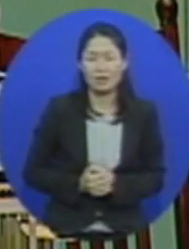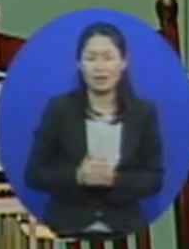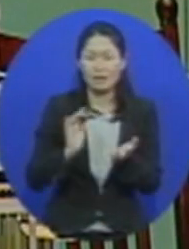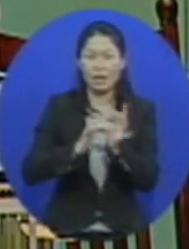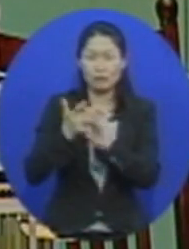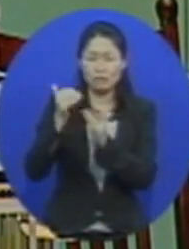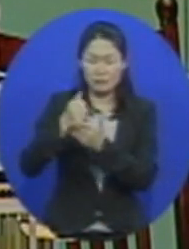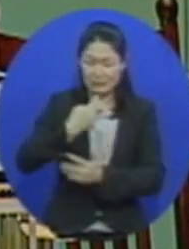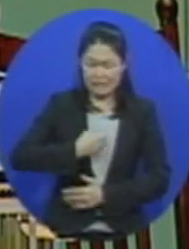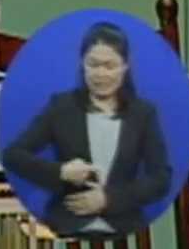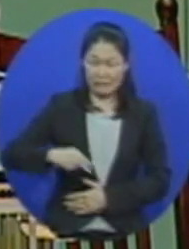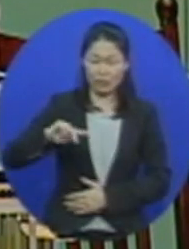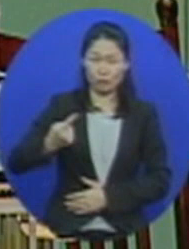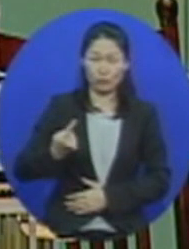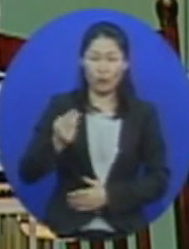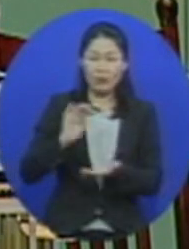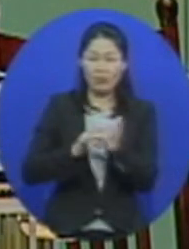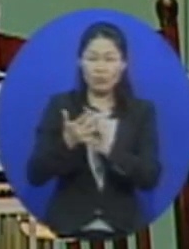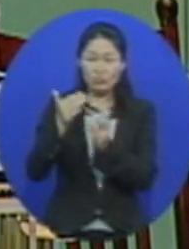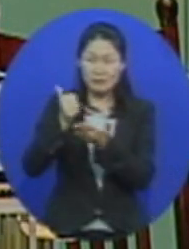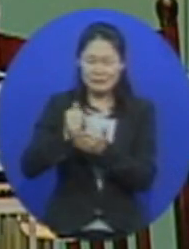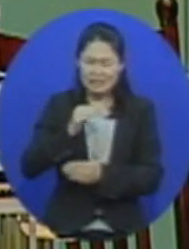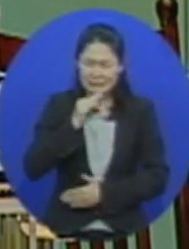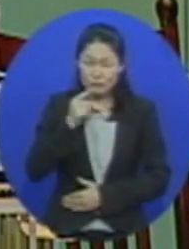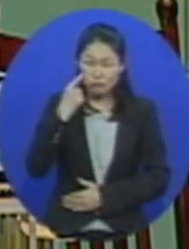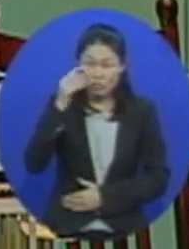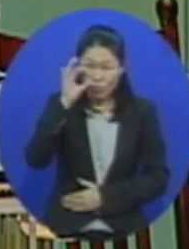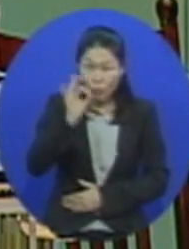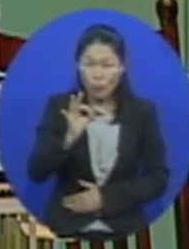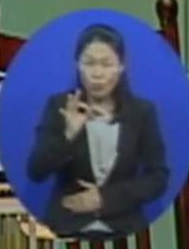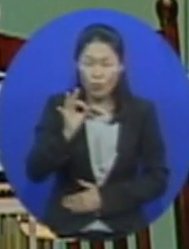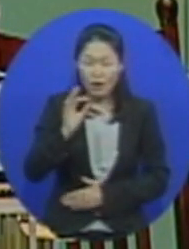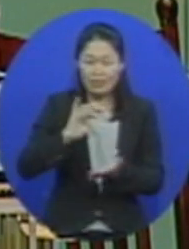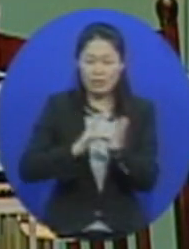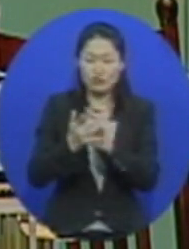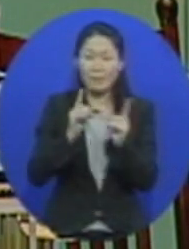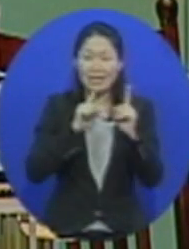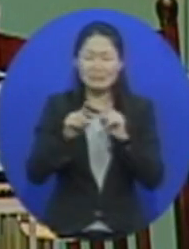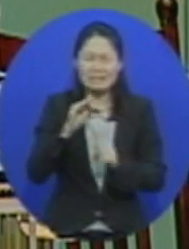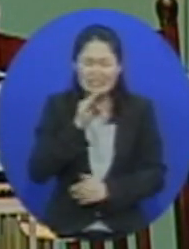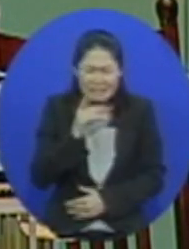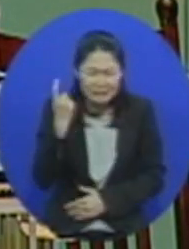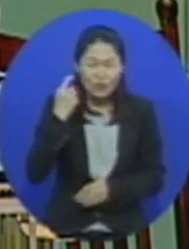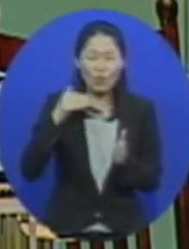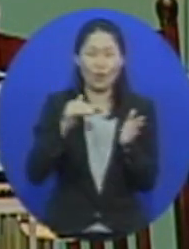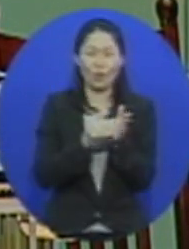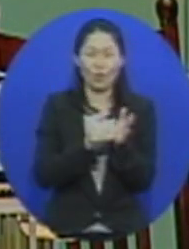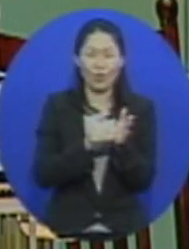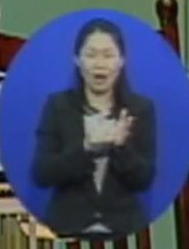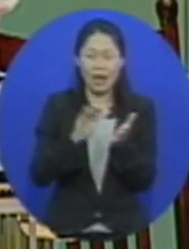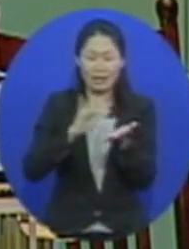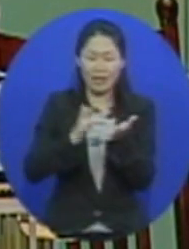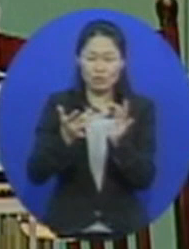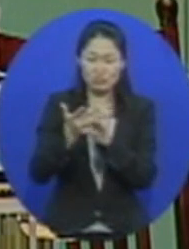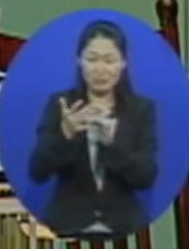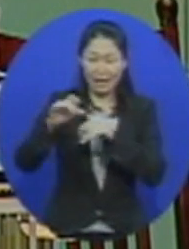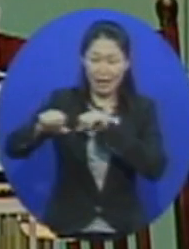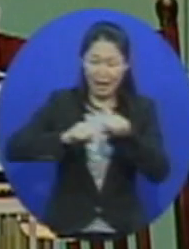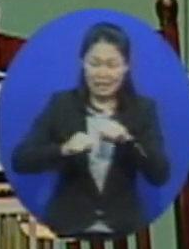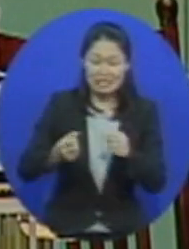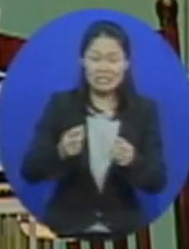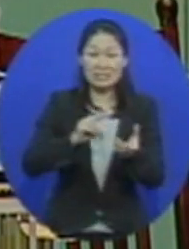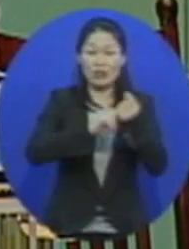예수님이 제자들도 예수님을 실제로 눈으로 보고 예수님의 말씀을 실제로 들었고 예수님의 행하신 기적을